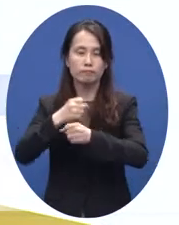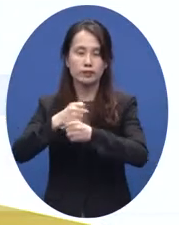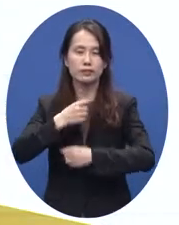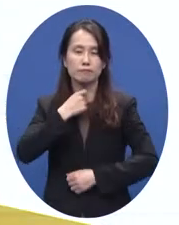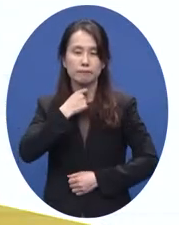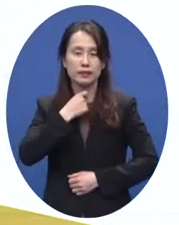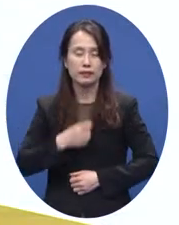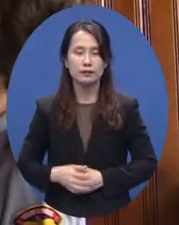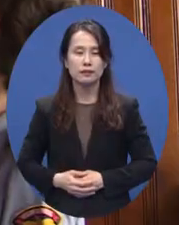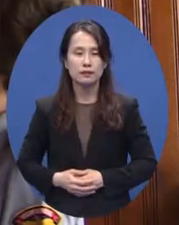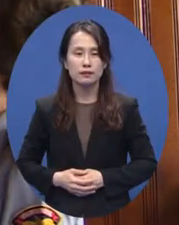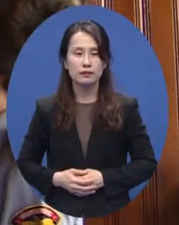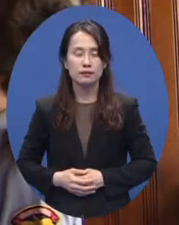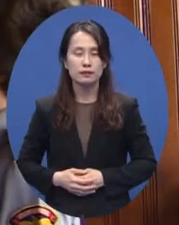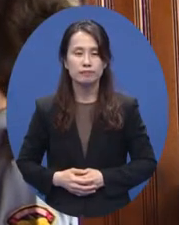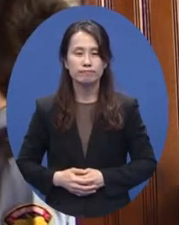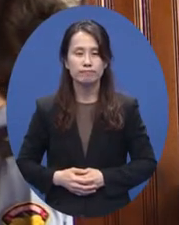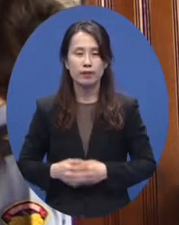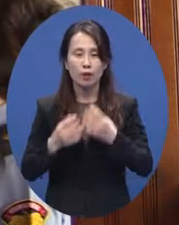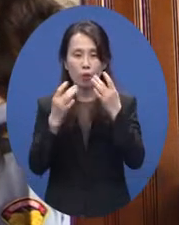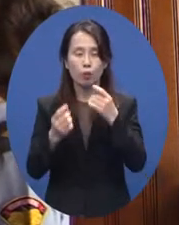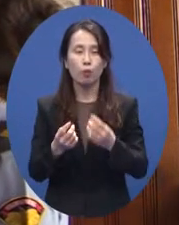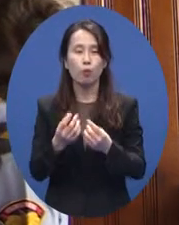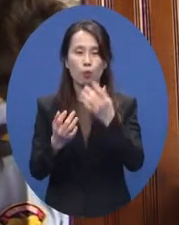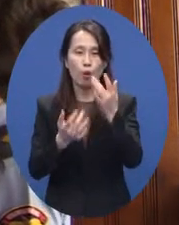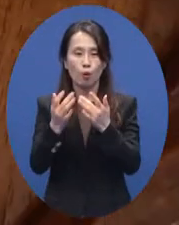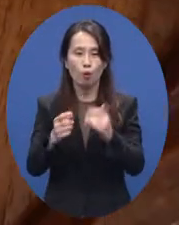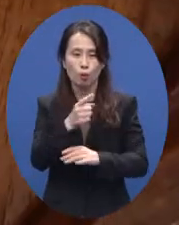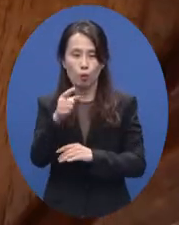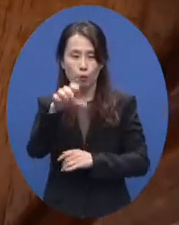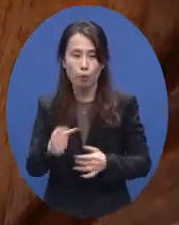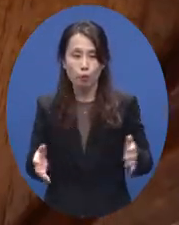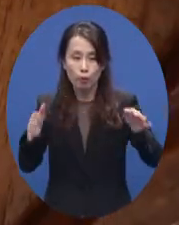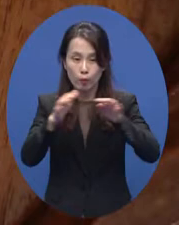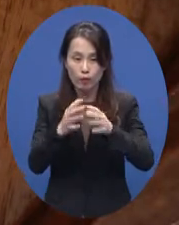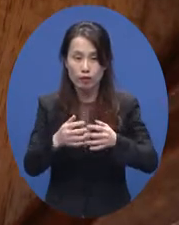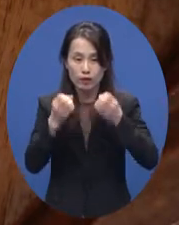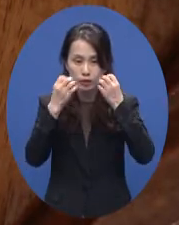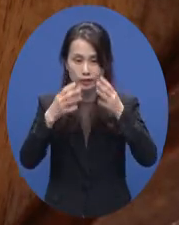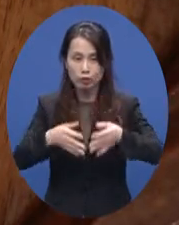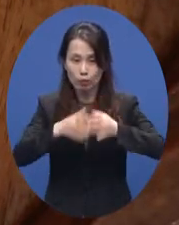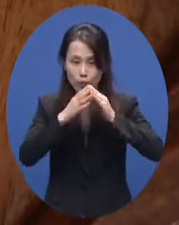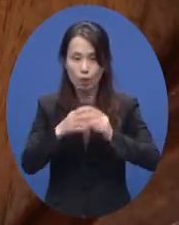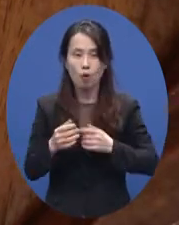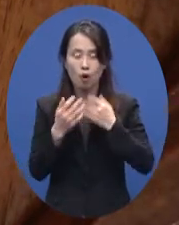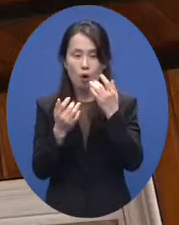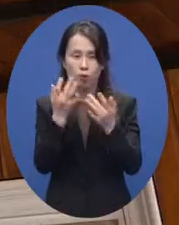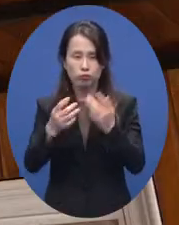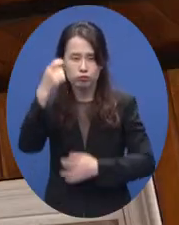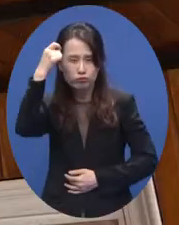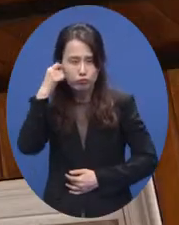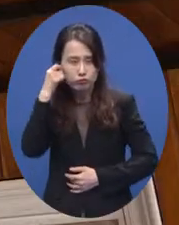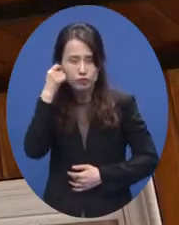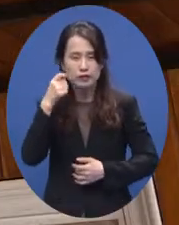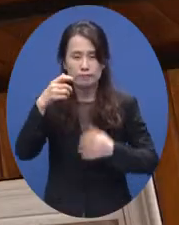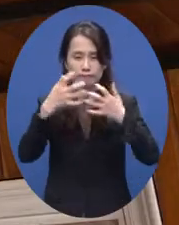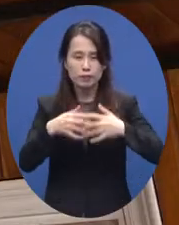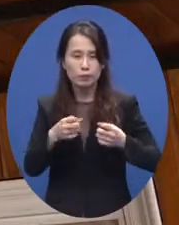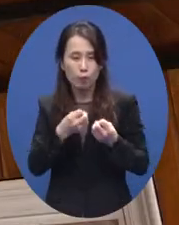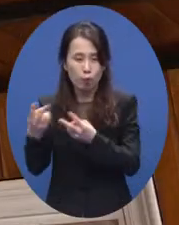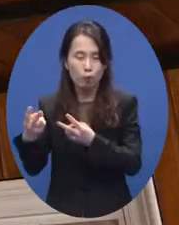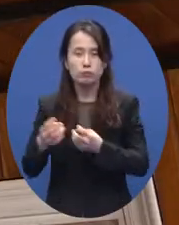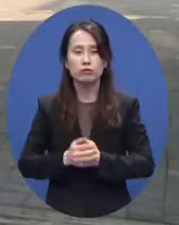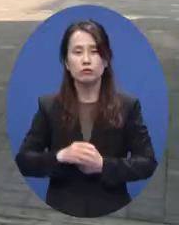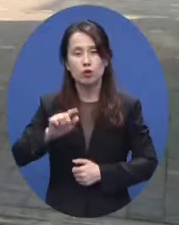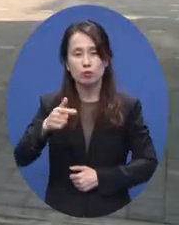만들어 나가도록 하겠습니다. 소방관서 신설과 취약계층을 위한 화재 감지기 보급 등 612억 원의 안전 예산도